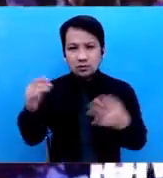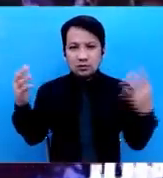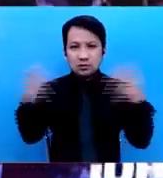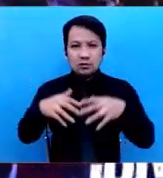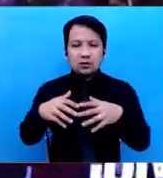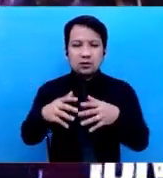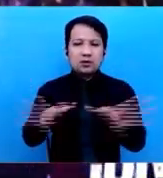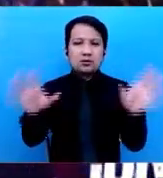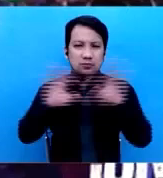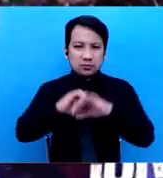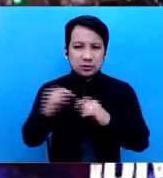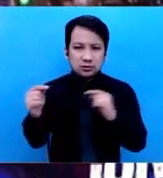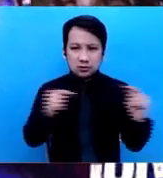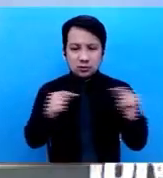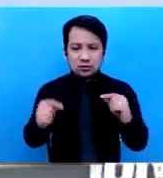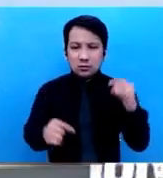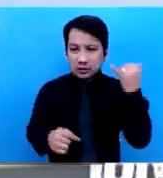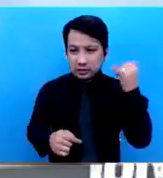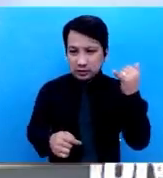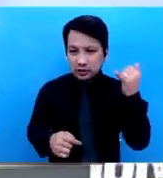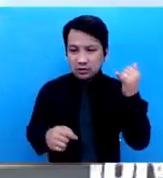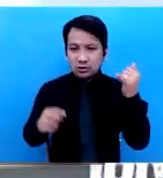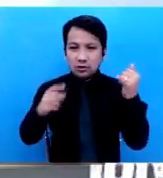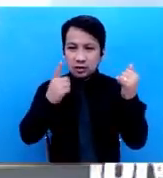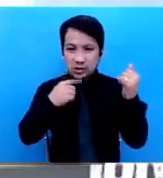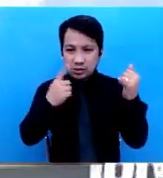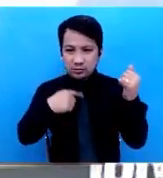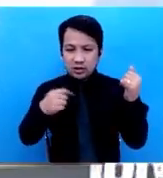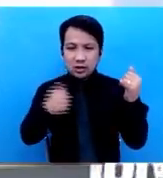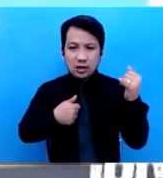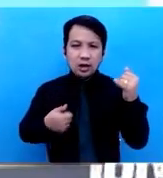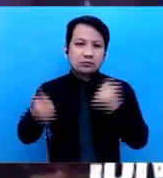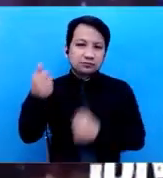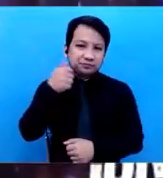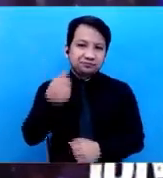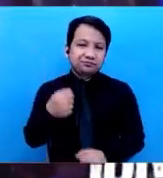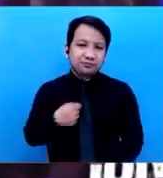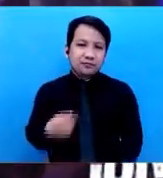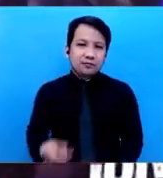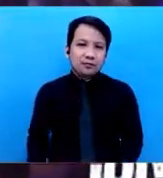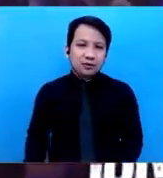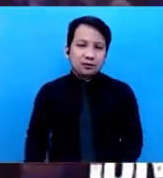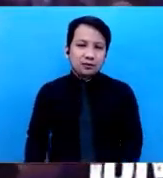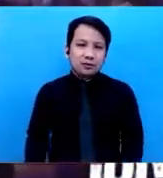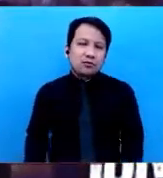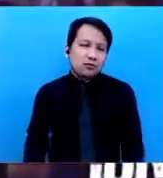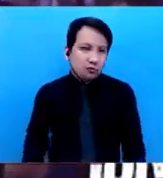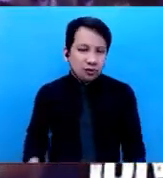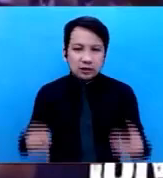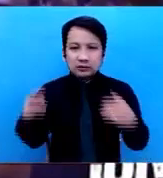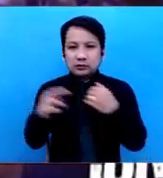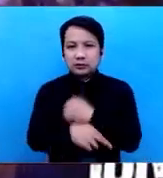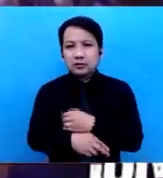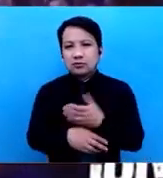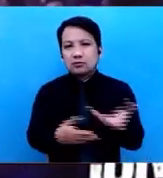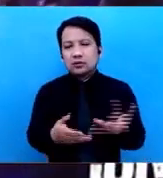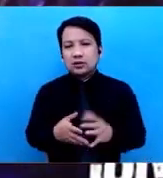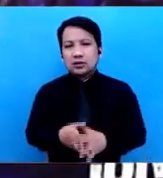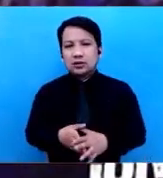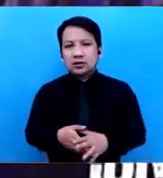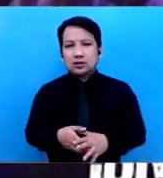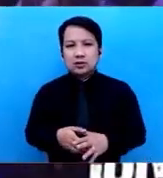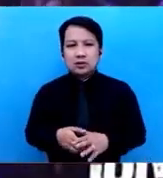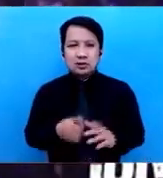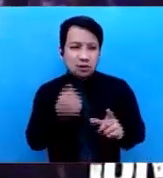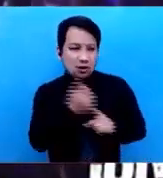na ang away ng dilaw at pula. Siya na raw ang alternative. Wala nang higantihan. Wala nang ako sa